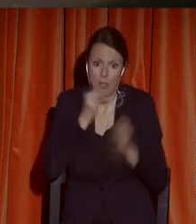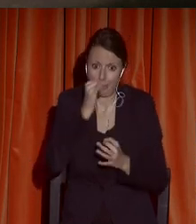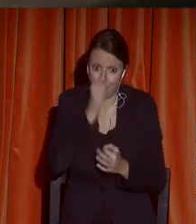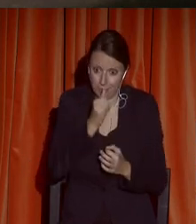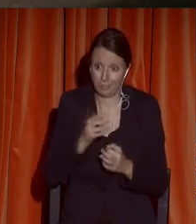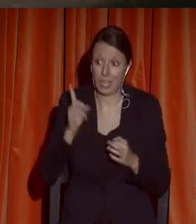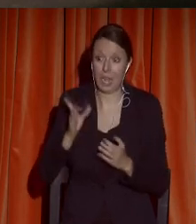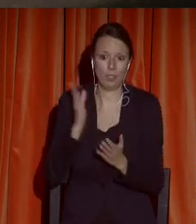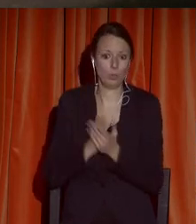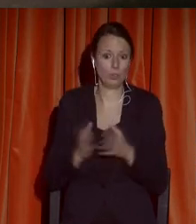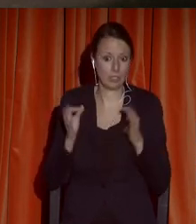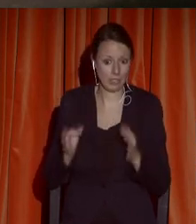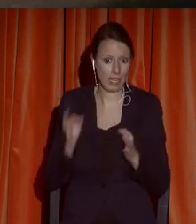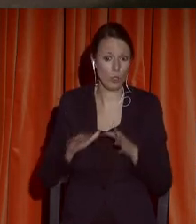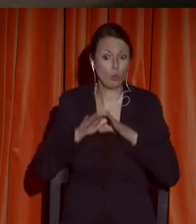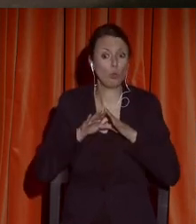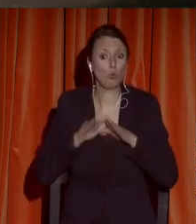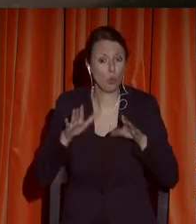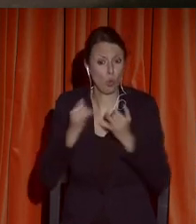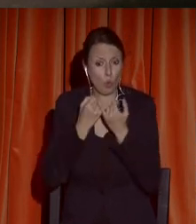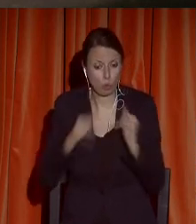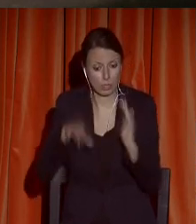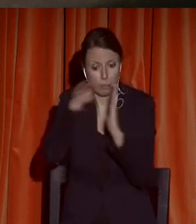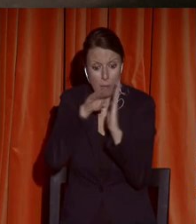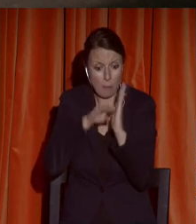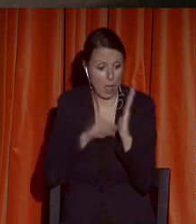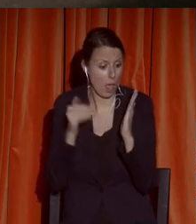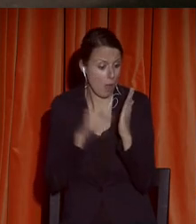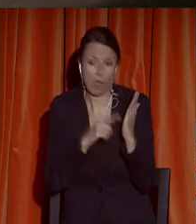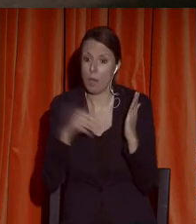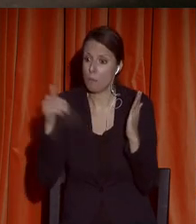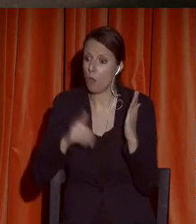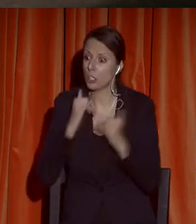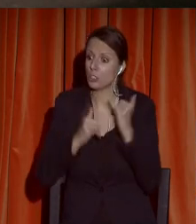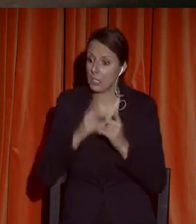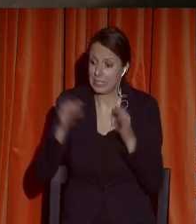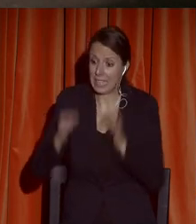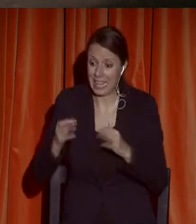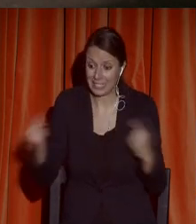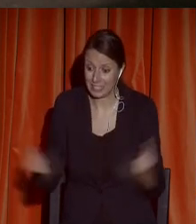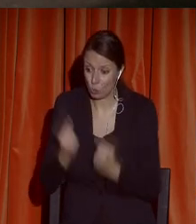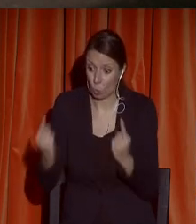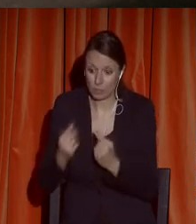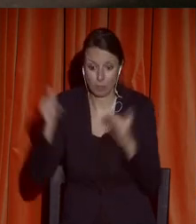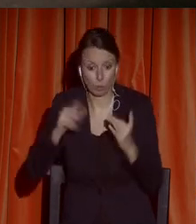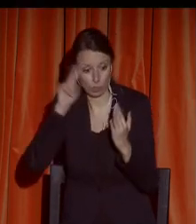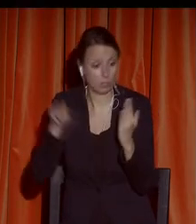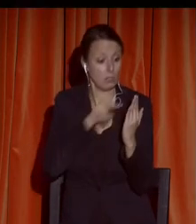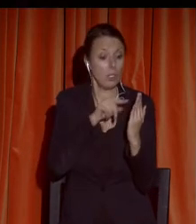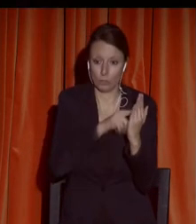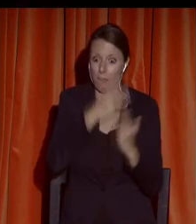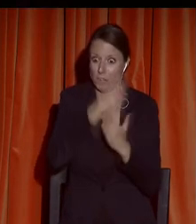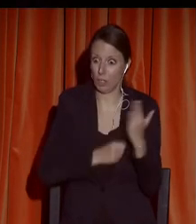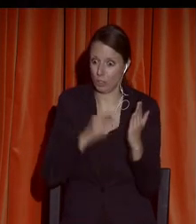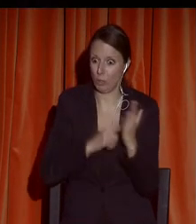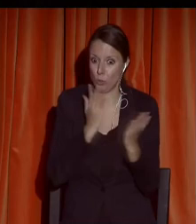Już teraz mamy tam wiele istotnych wskazówek, z których możemy, bierząc się z wymaganiami obecnej chwili i dekady, możemy to wykorzystać.